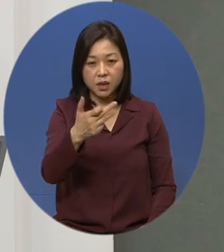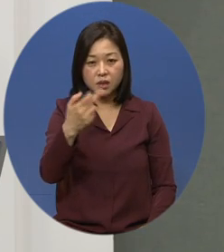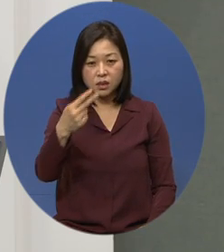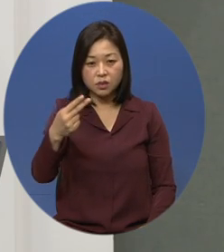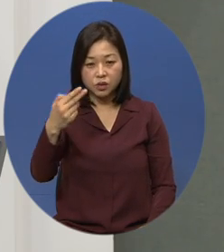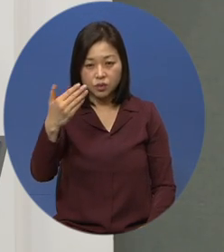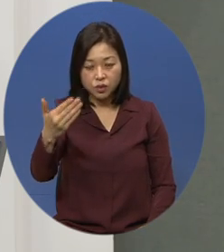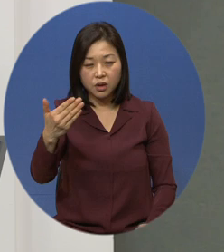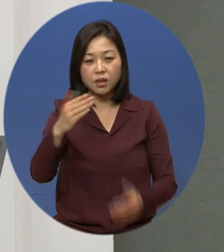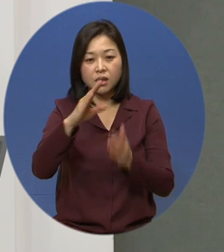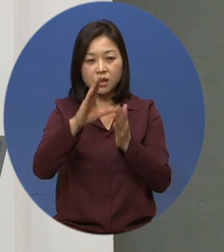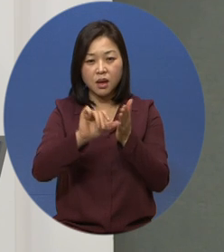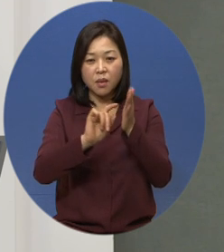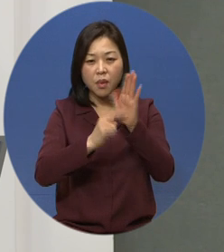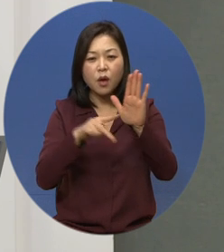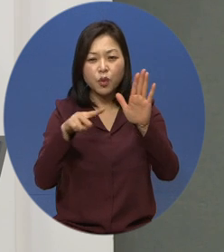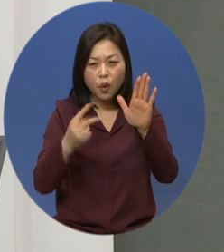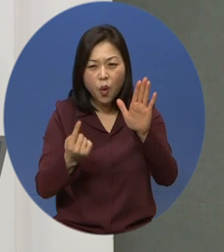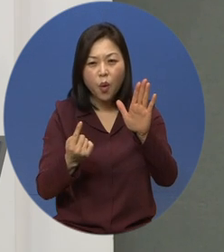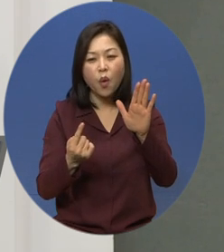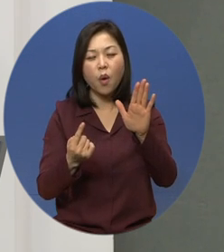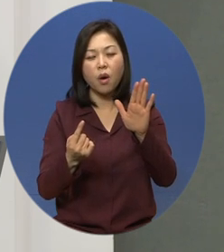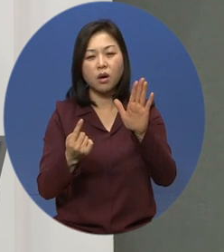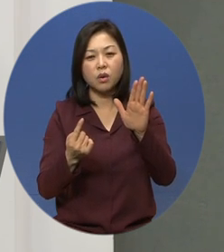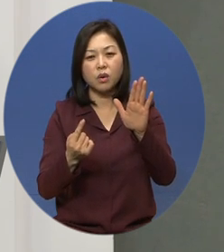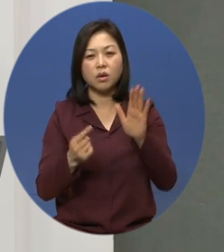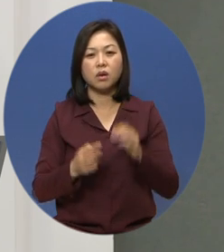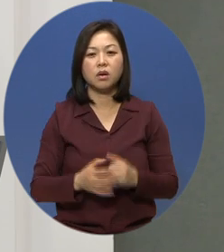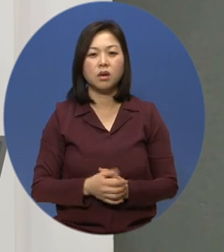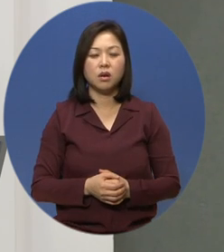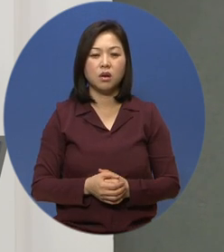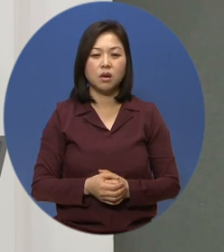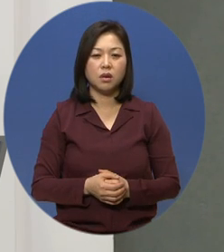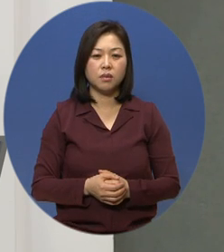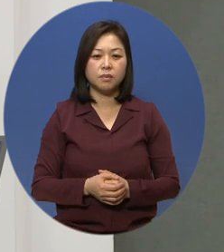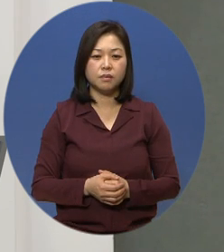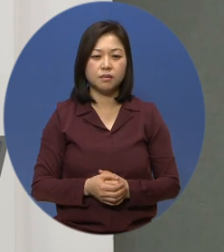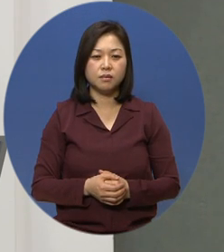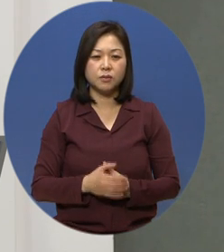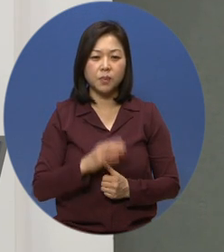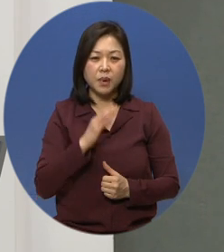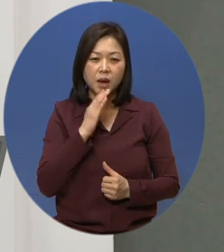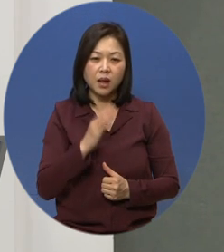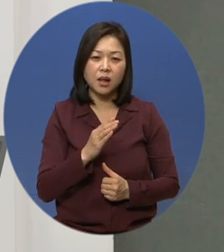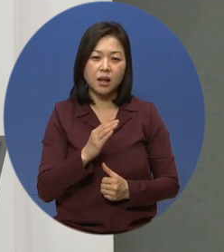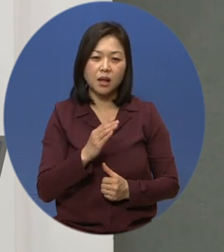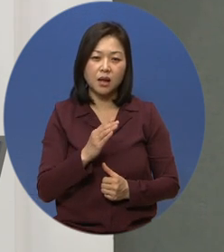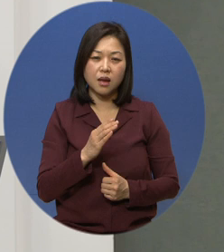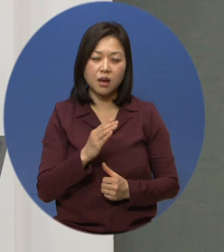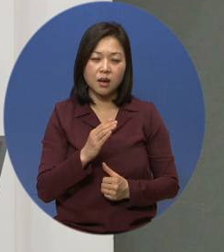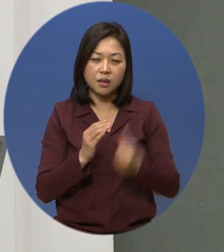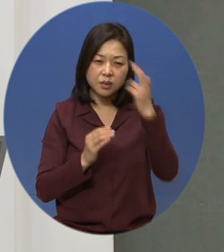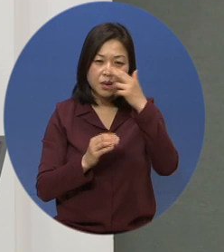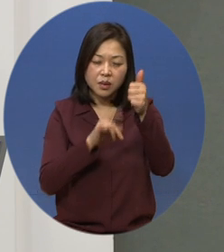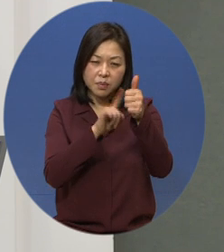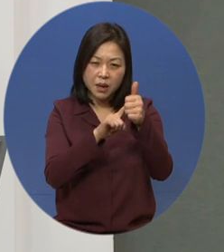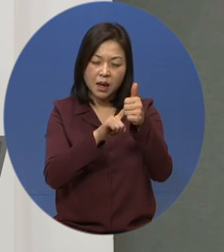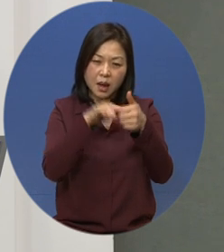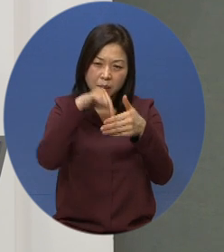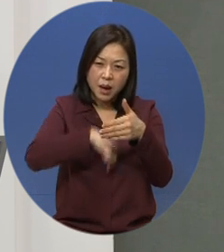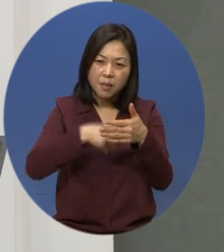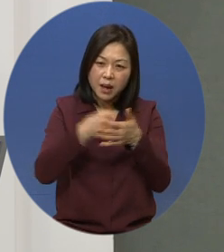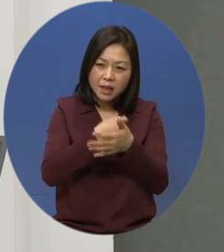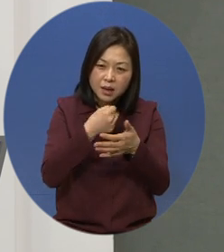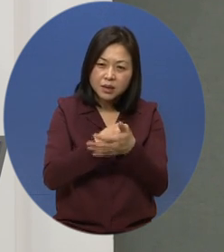년도에 10,000m 아니지 상영이 돼서도 으 약간 우리 저 김태영 감독의 하니